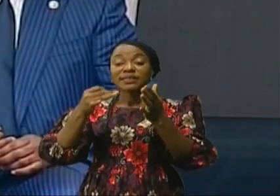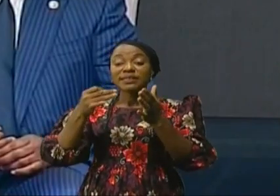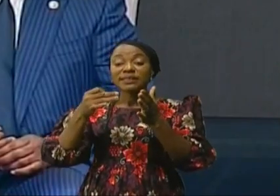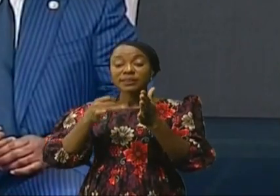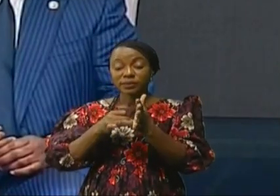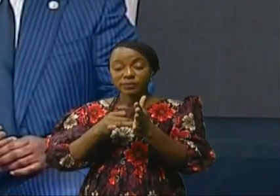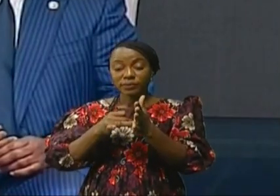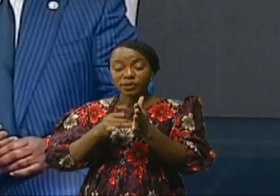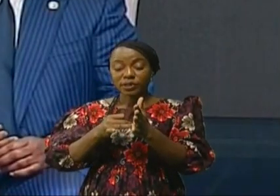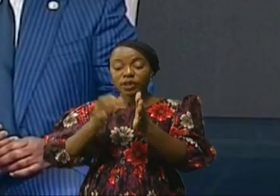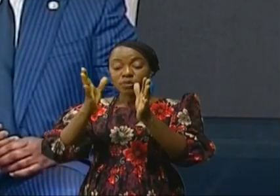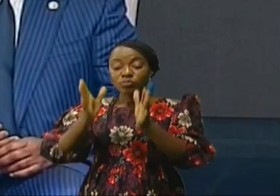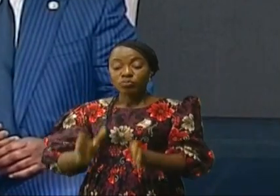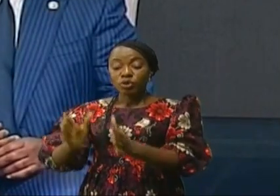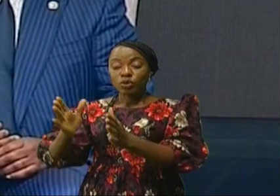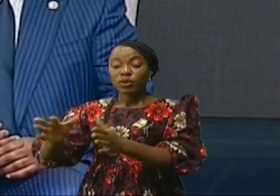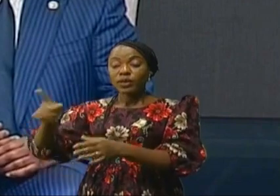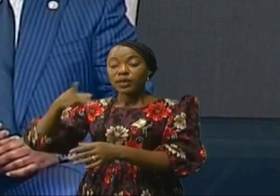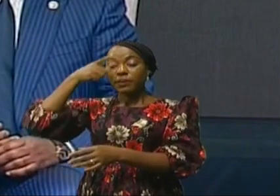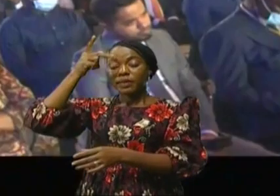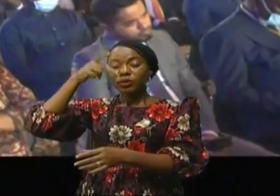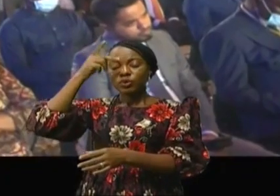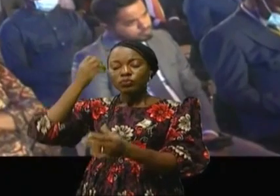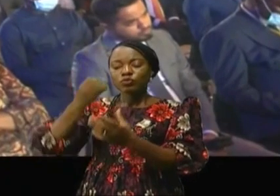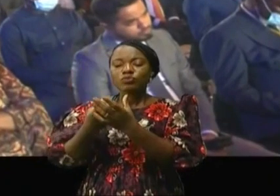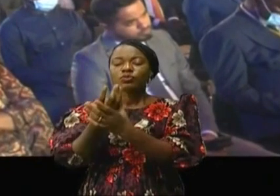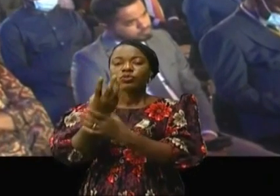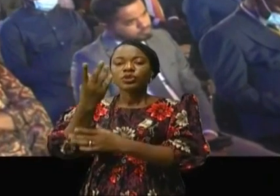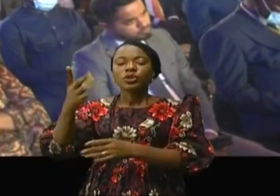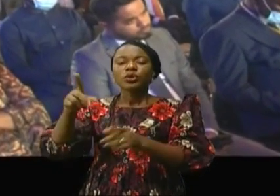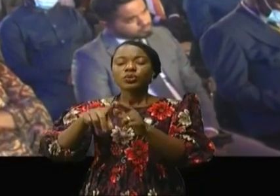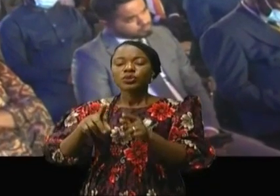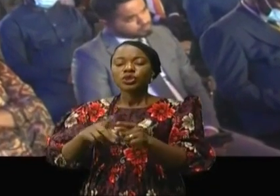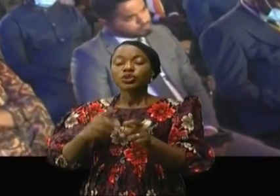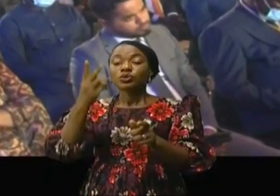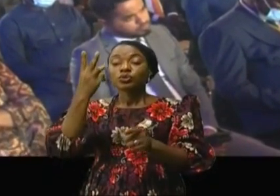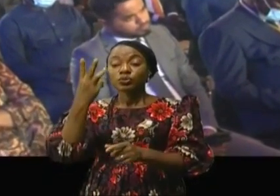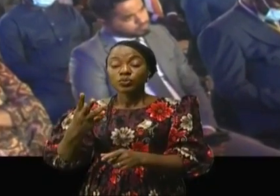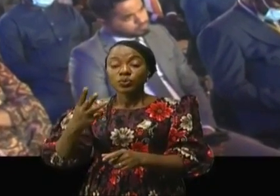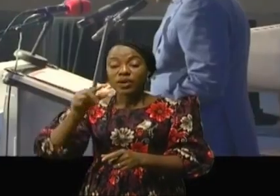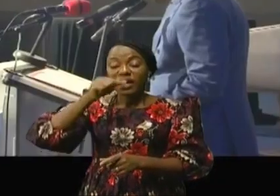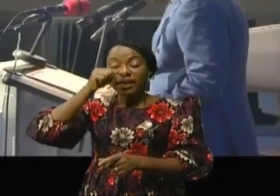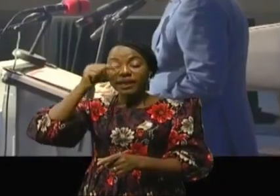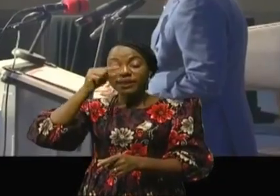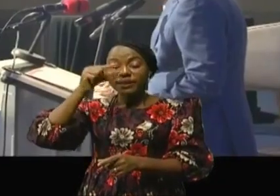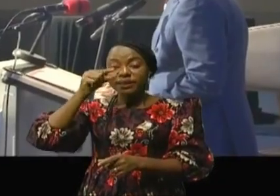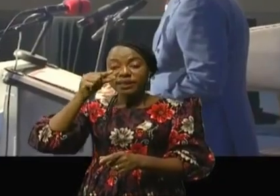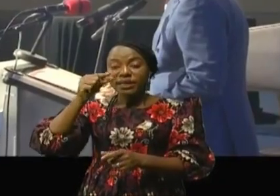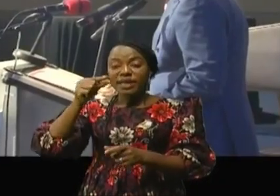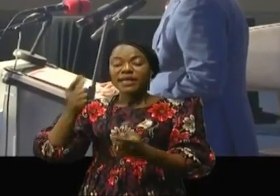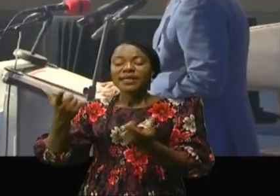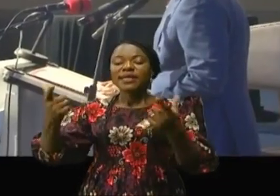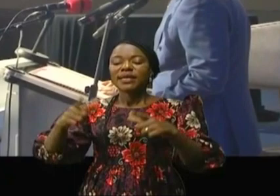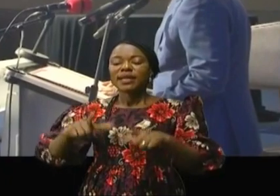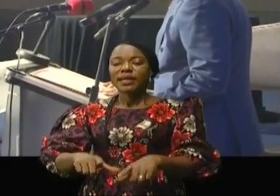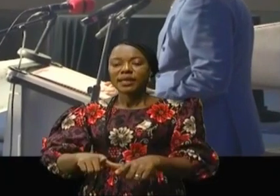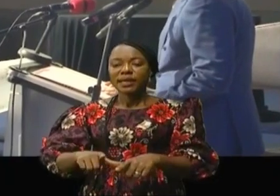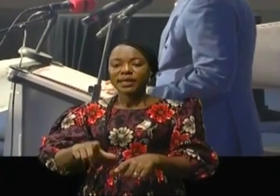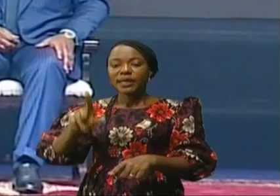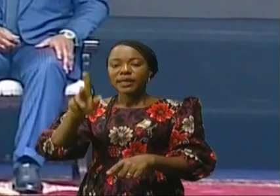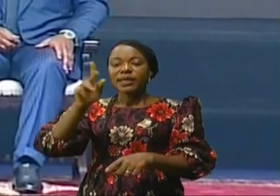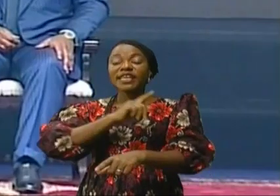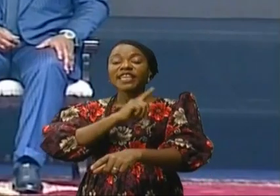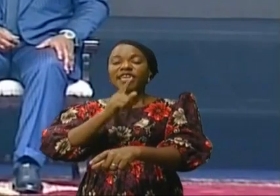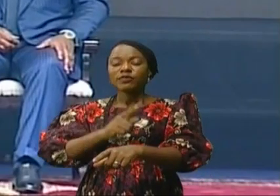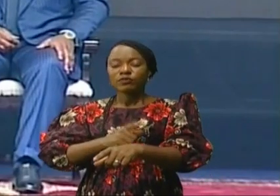pétroliers ouverts à l'exploration, production et 3 blocs gaziers du lac Kivu. La cérémonie a été présidée par le chef de